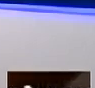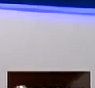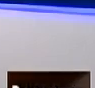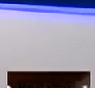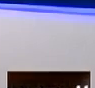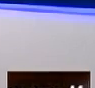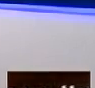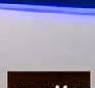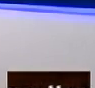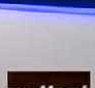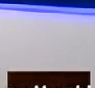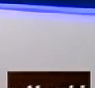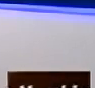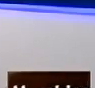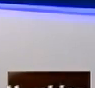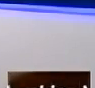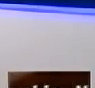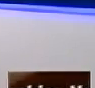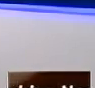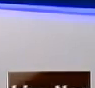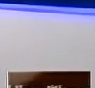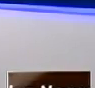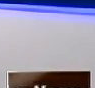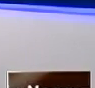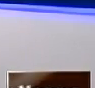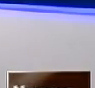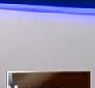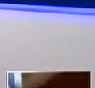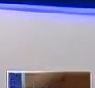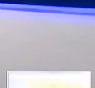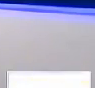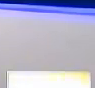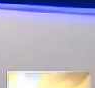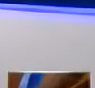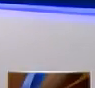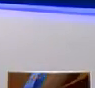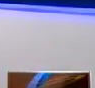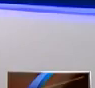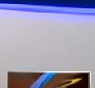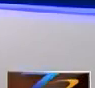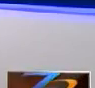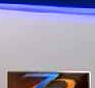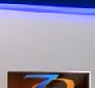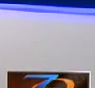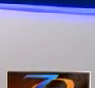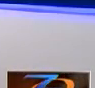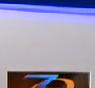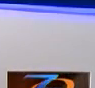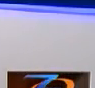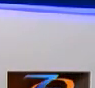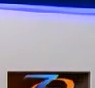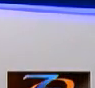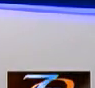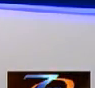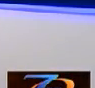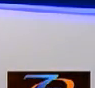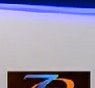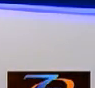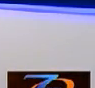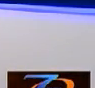visualnya menutup paparan nasional dengan itu Assalamualaikum dan salam sat Malaysia kita saksikan